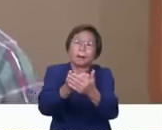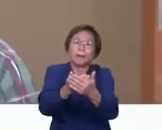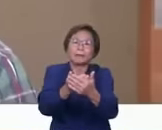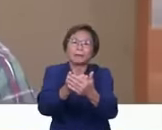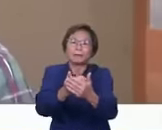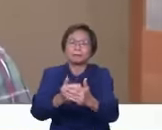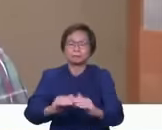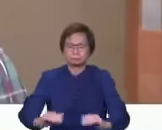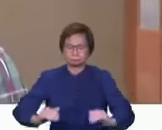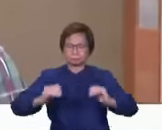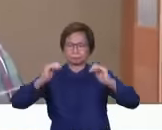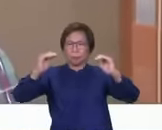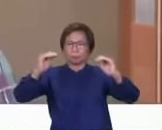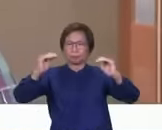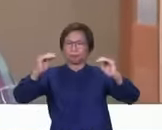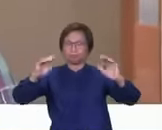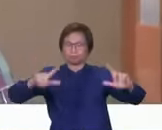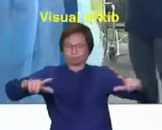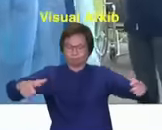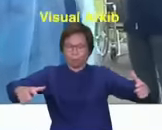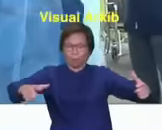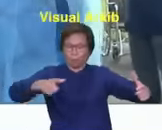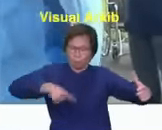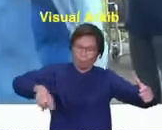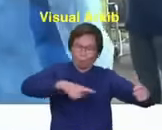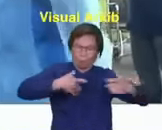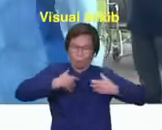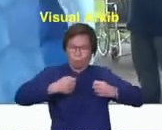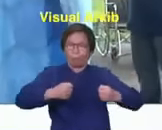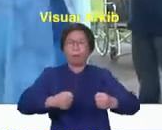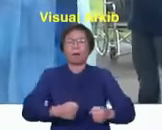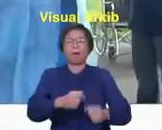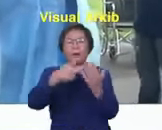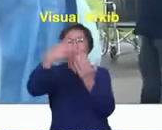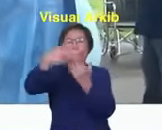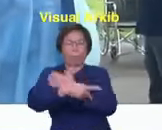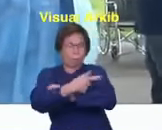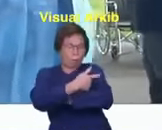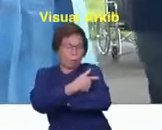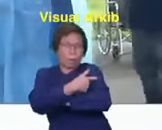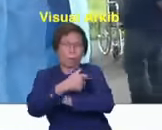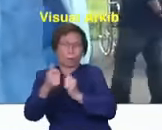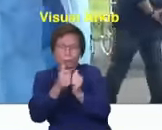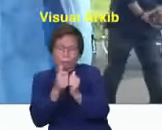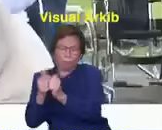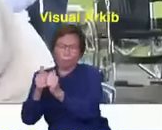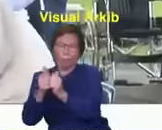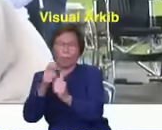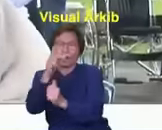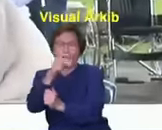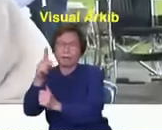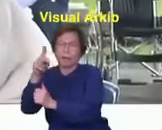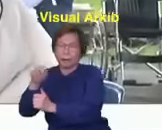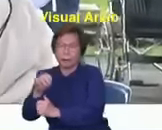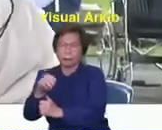tahap yang sepatutnya kita capai program vaksinasi ini anjuran bersama Kementerian Kesehatan Kementerian bidang